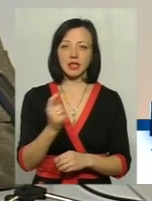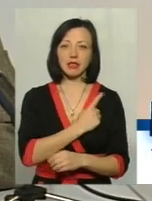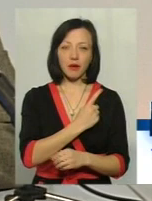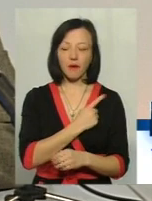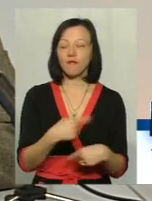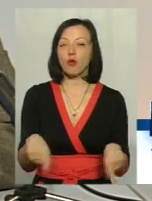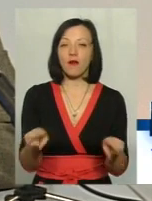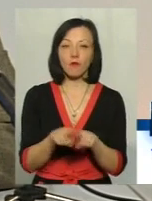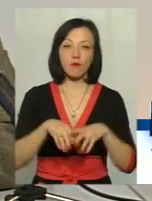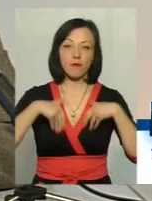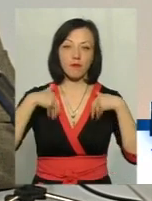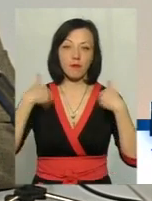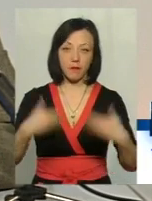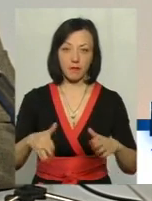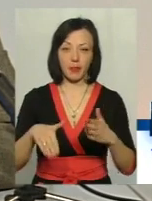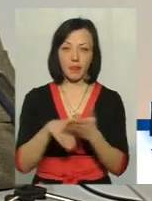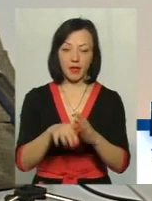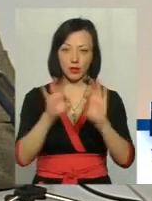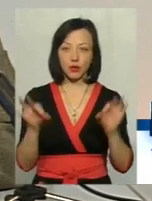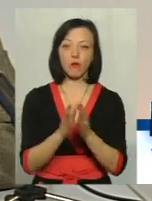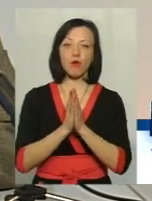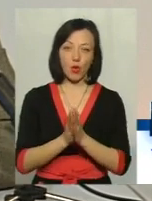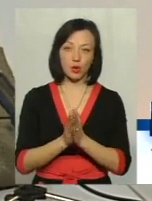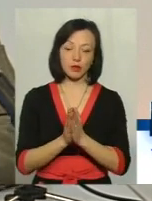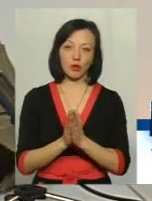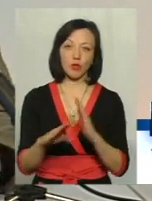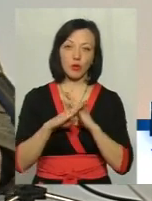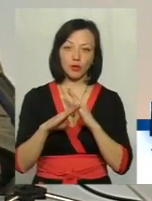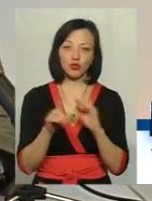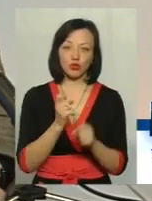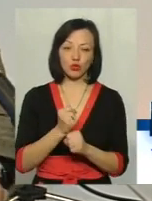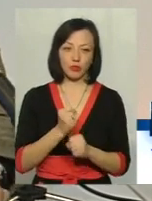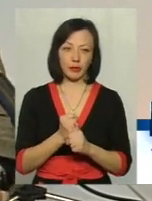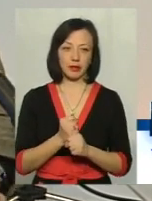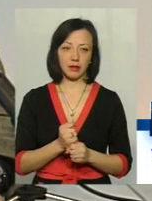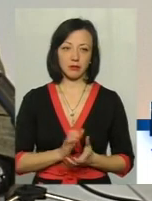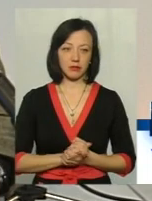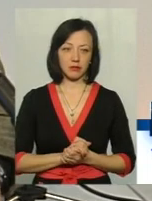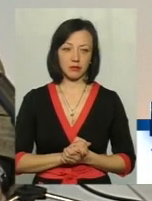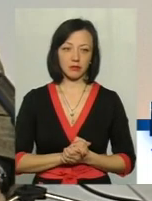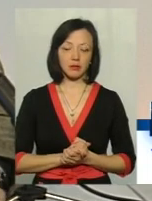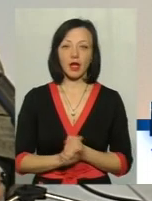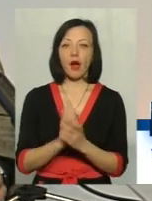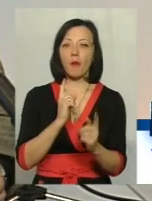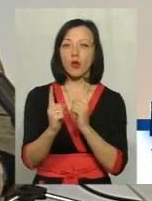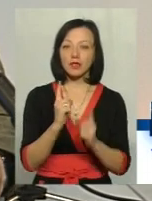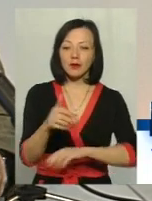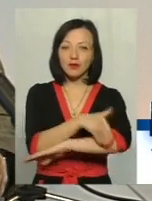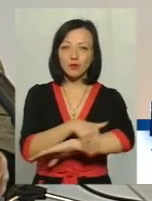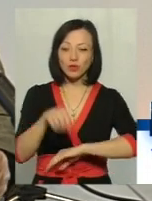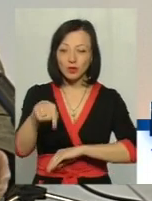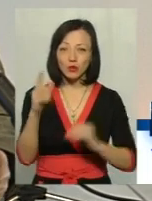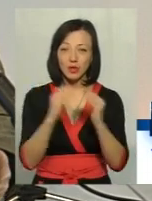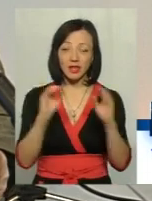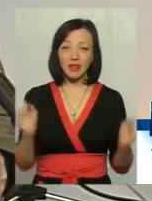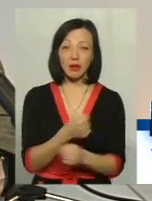самотні. Все одно нічого не допомагає. Просимо, допоможіть щось зробити. Пройти по подвір'ї